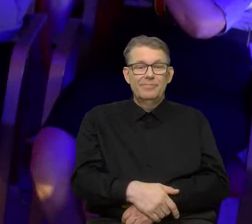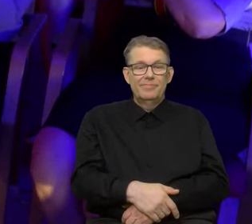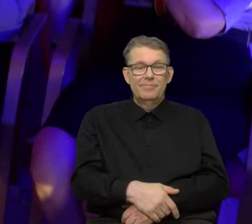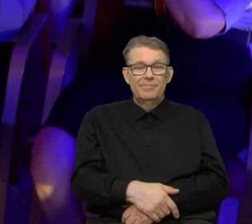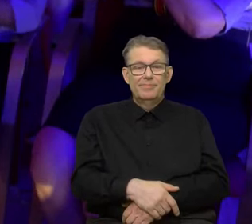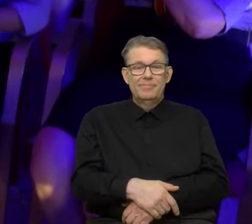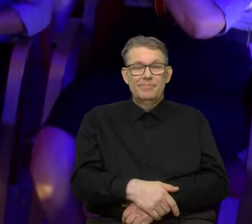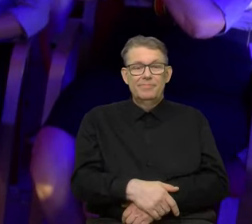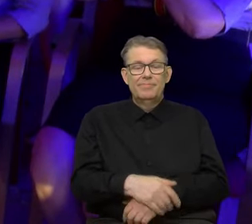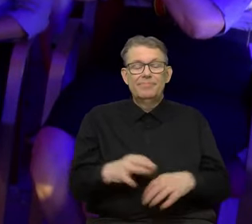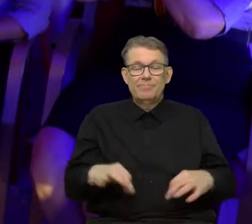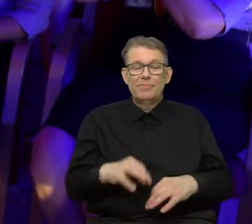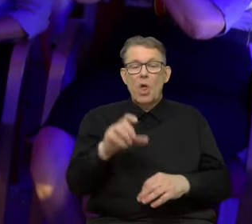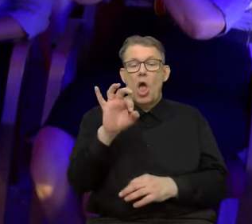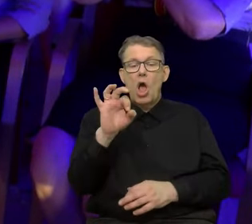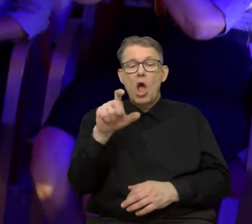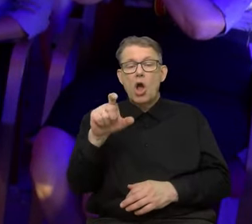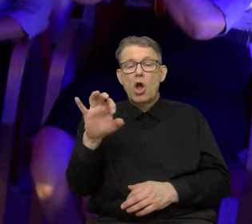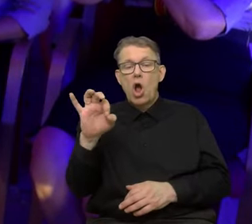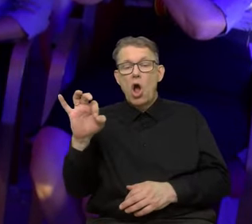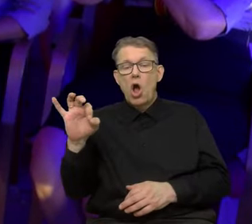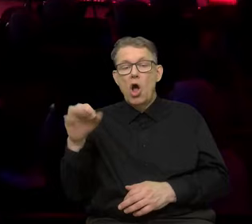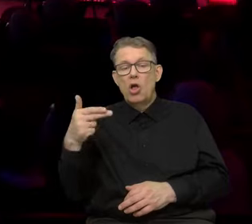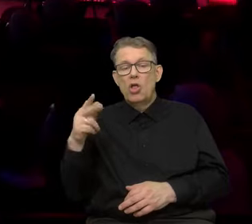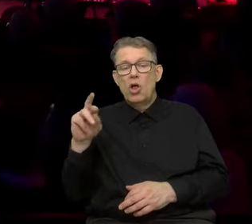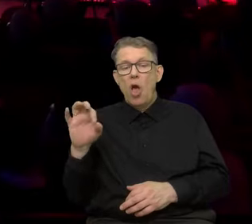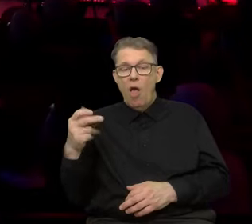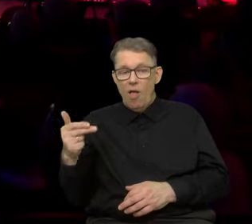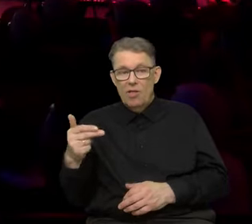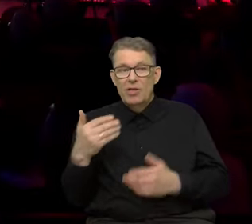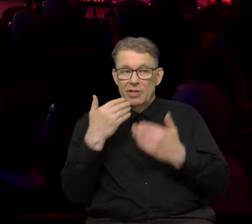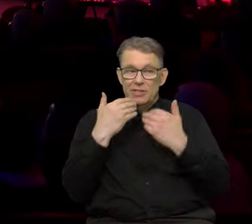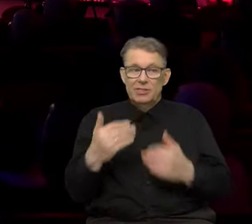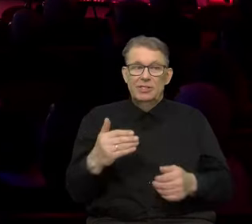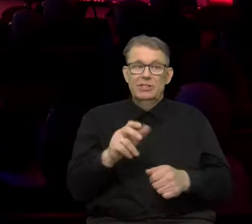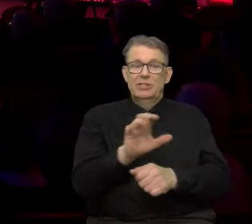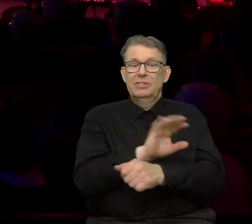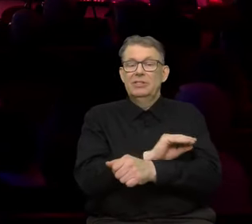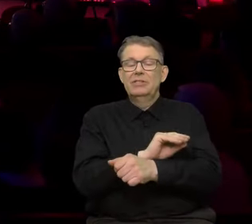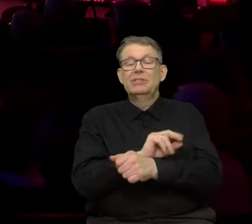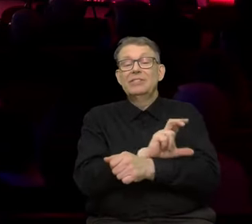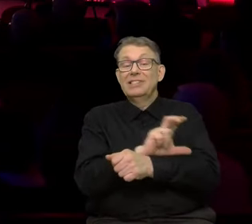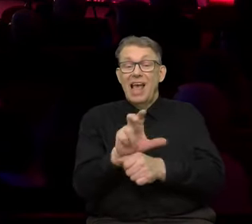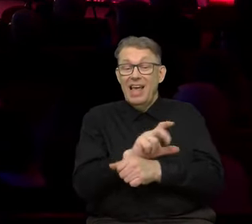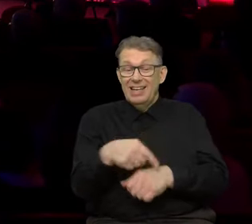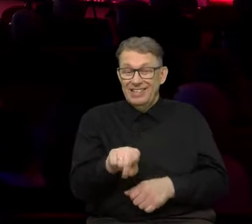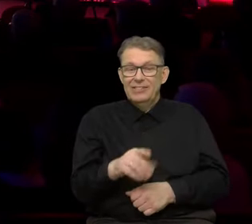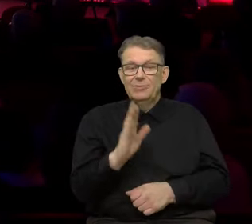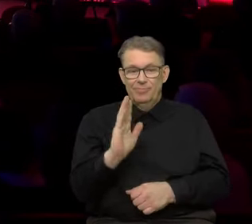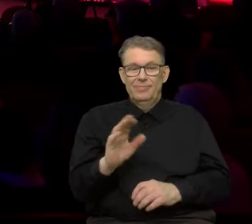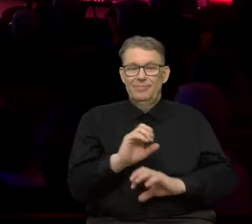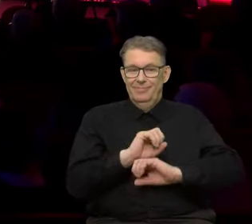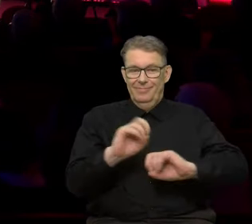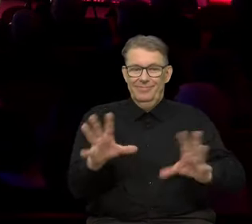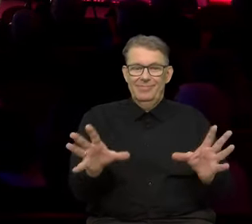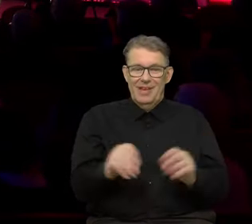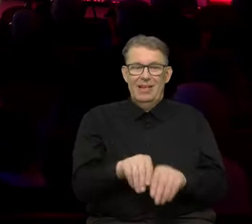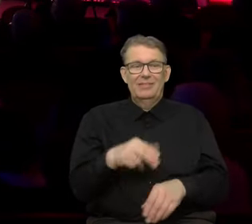Pan Conlon dzięki współczesnej technice zawita tutaj za chwilę, będzie z